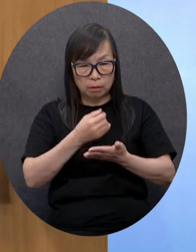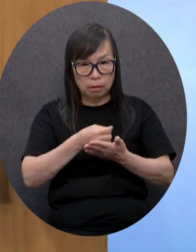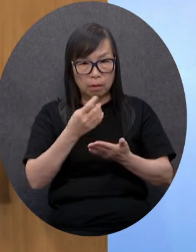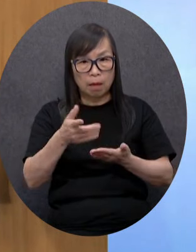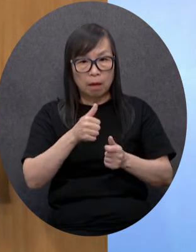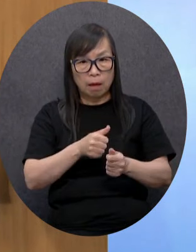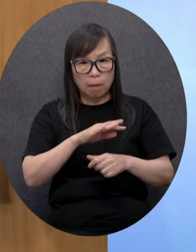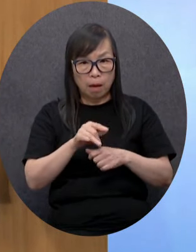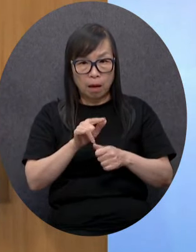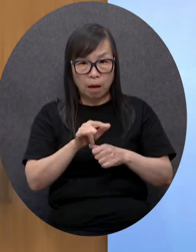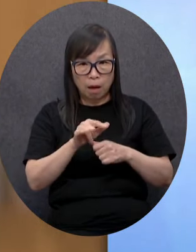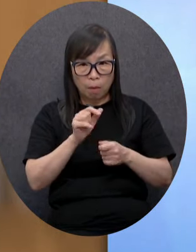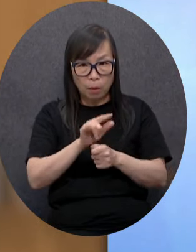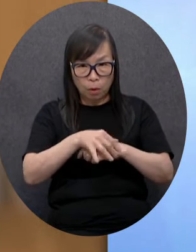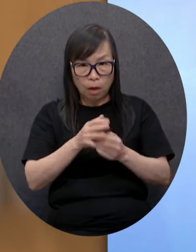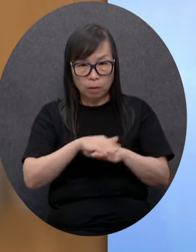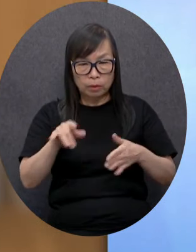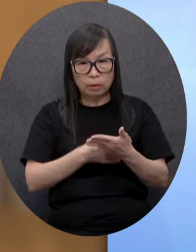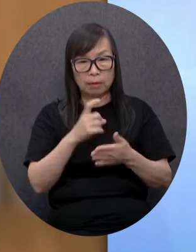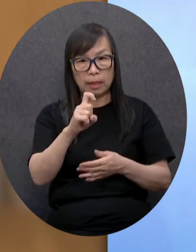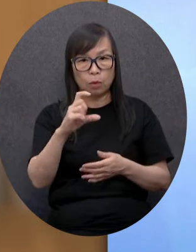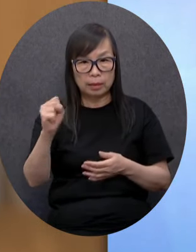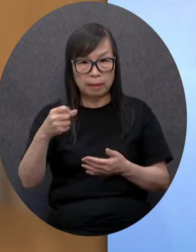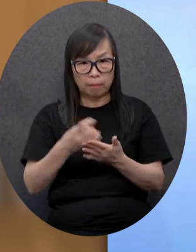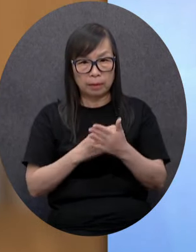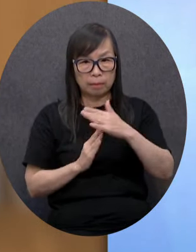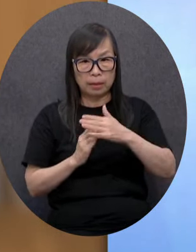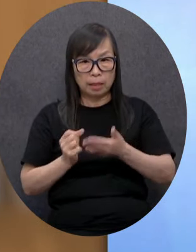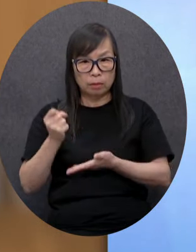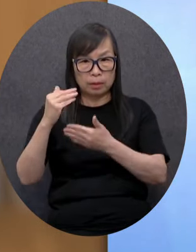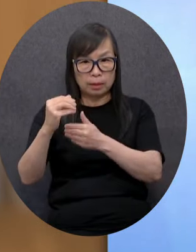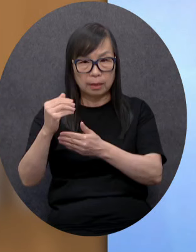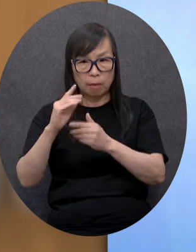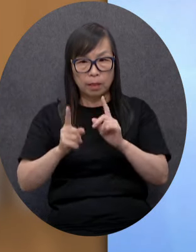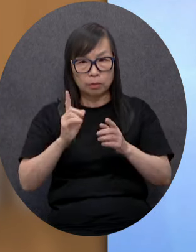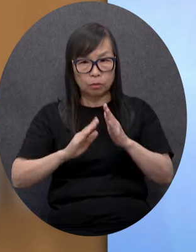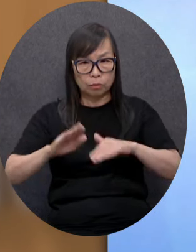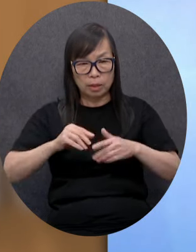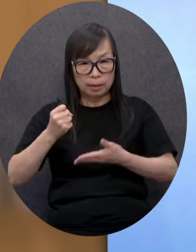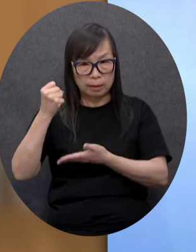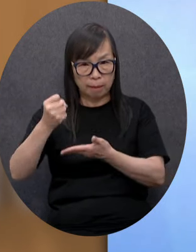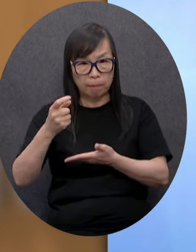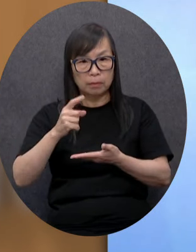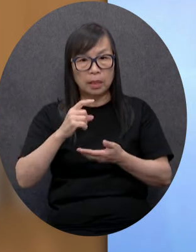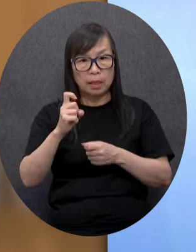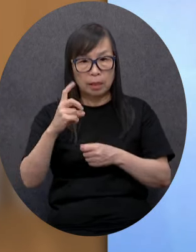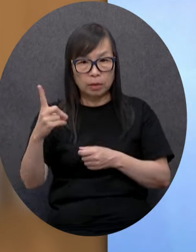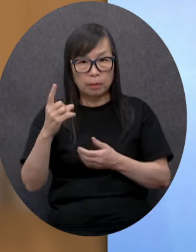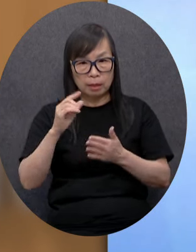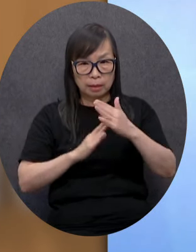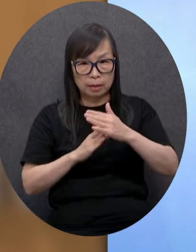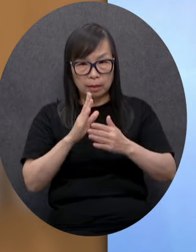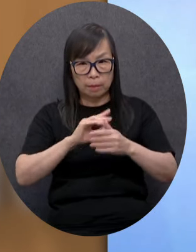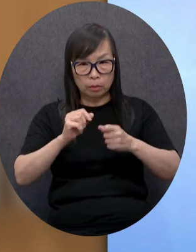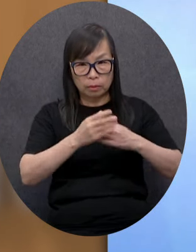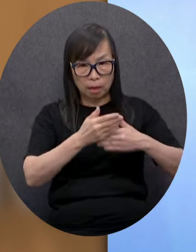括根据维护国家安全条例第90条禁止提供资金等或处理资金等，第91条禁止与不动